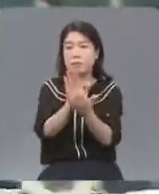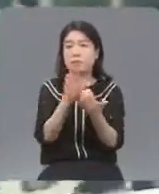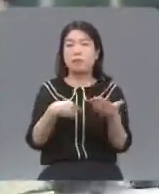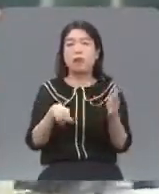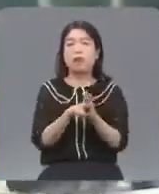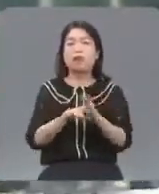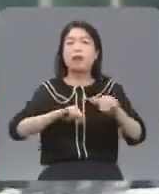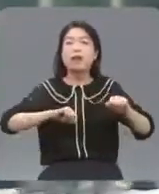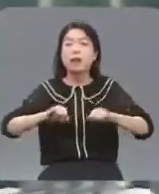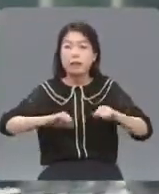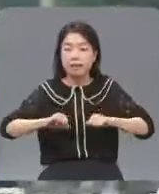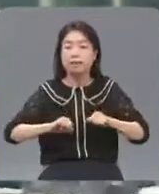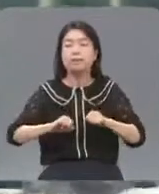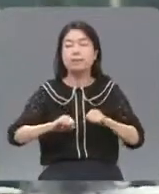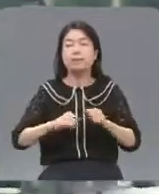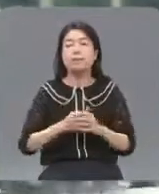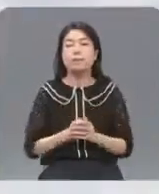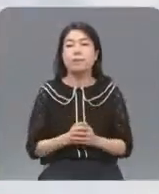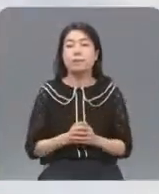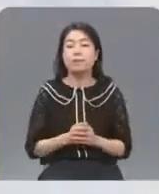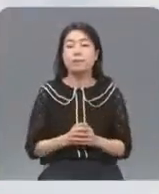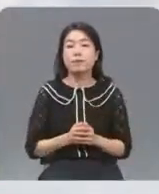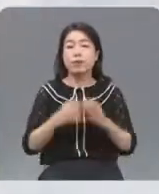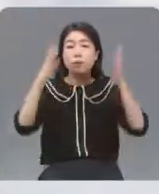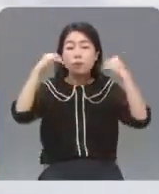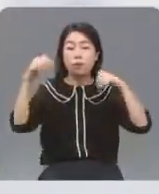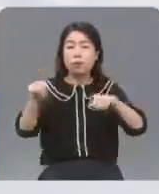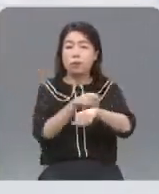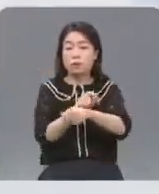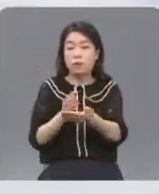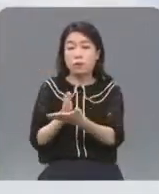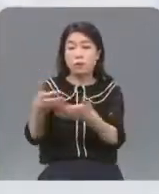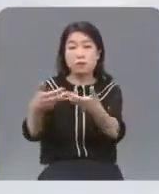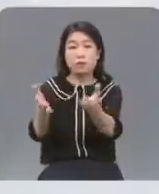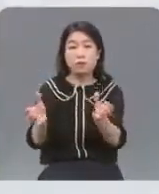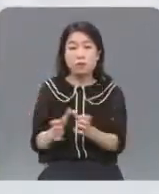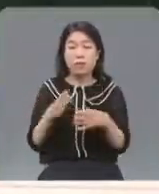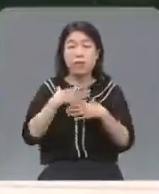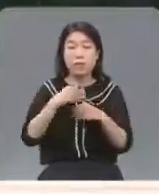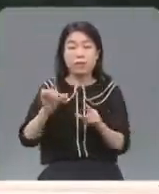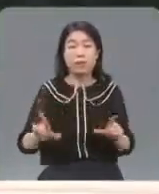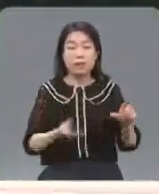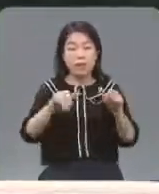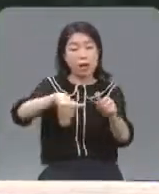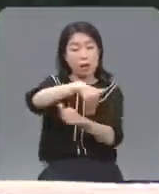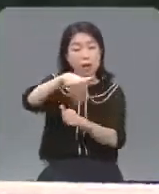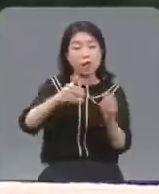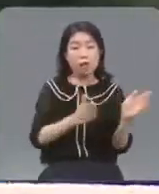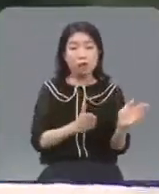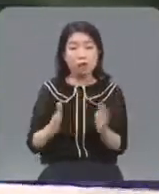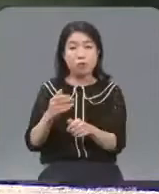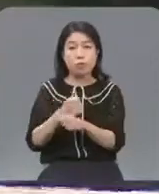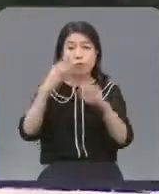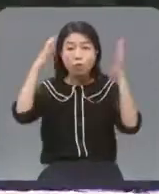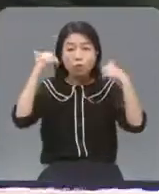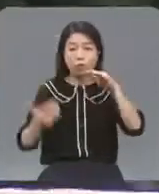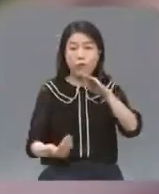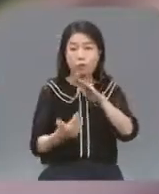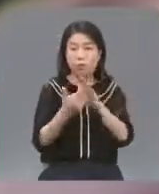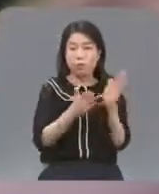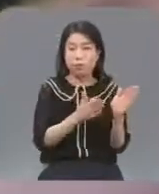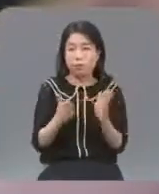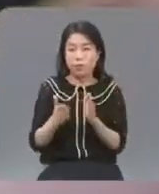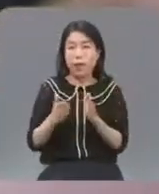개헌 책의 소리 배수 입니다 1 따라 포경 특별 전담 조재근 안전한 생활 환경 효성과 폭염대비 황 역